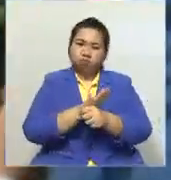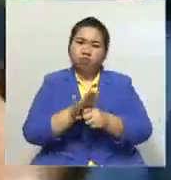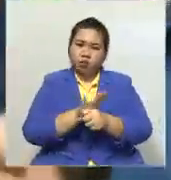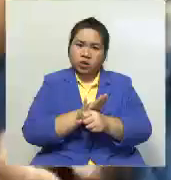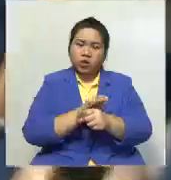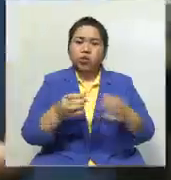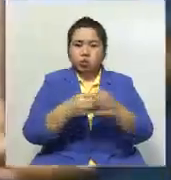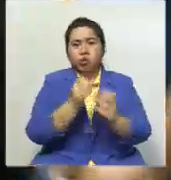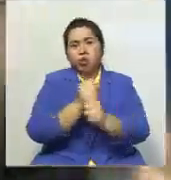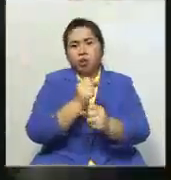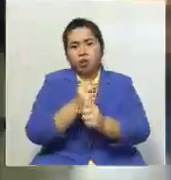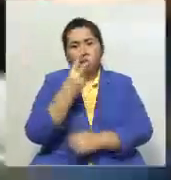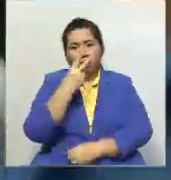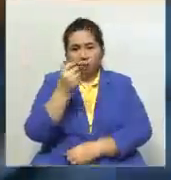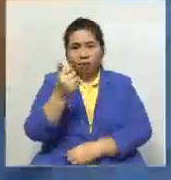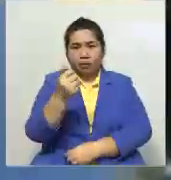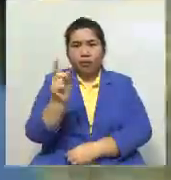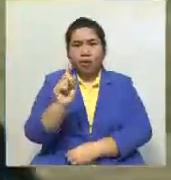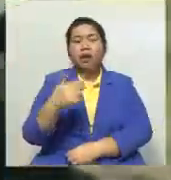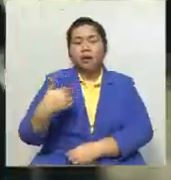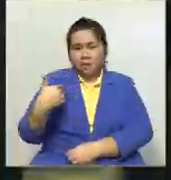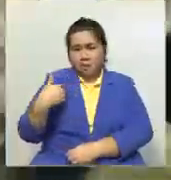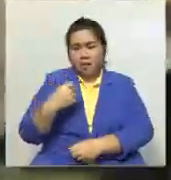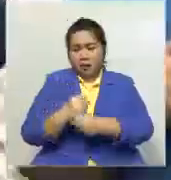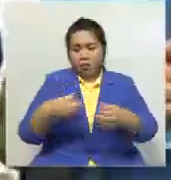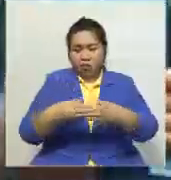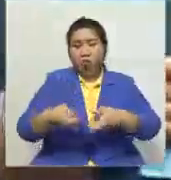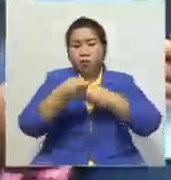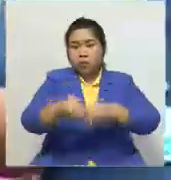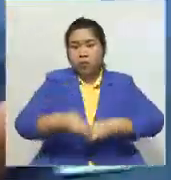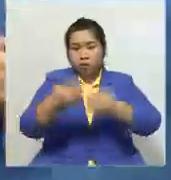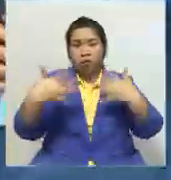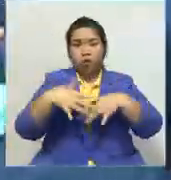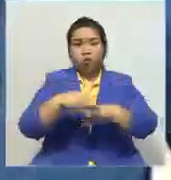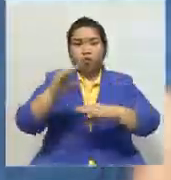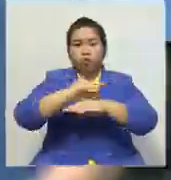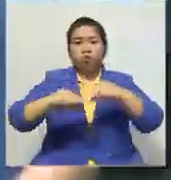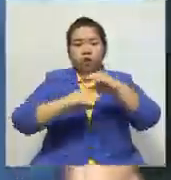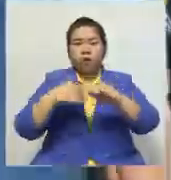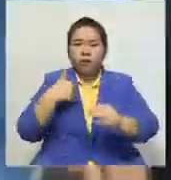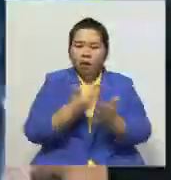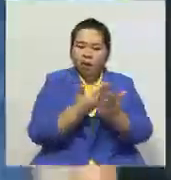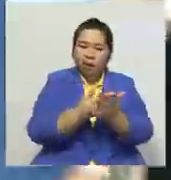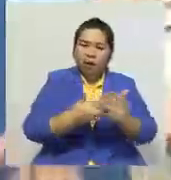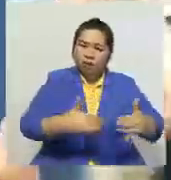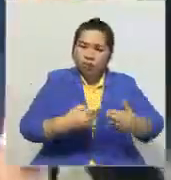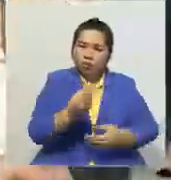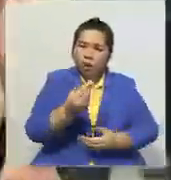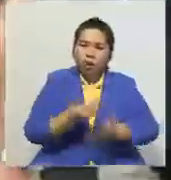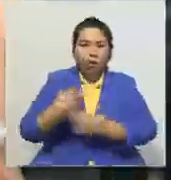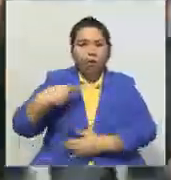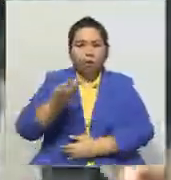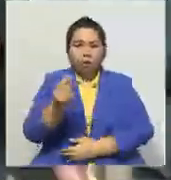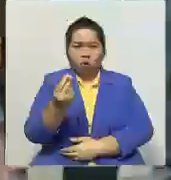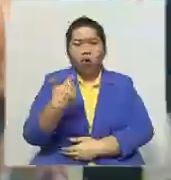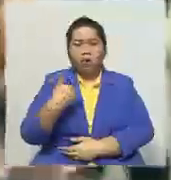ที่เห็นผลเป็นเชิงประจักษ์ว่าในแต่ละปีเกษตรกรที่เข้าร่วมโครงการจะได้รับประโยชน์และผลตอบแทนเท่าไหร่ซึ่งนายกรัฐมนตรีฝากให้